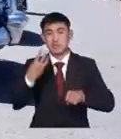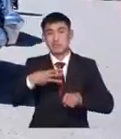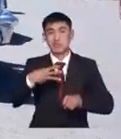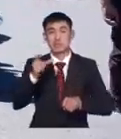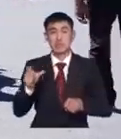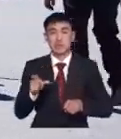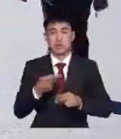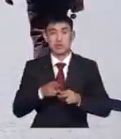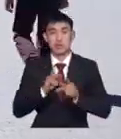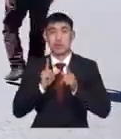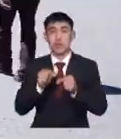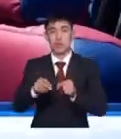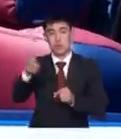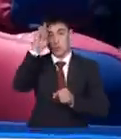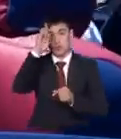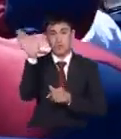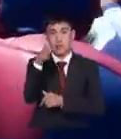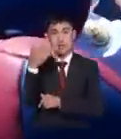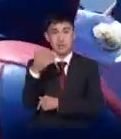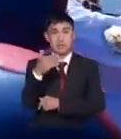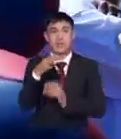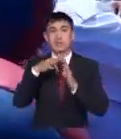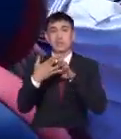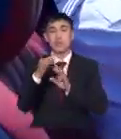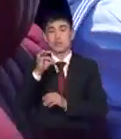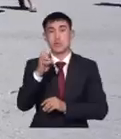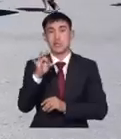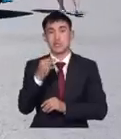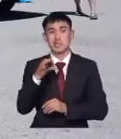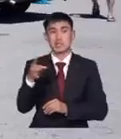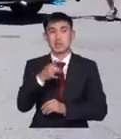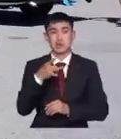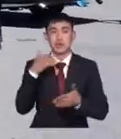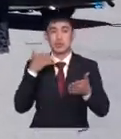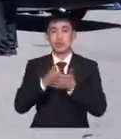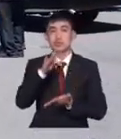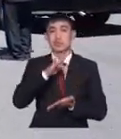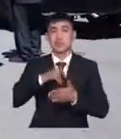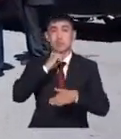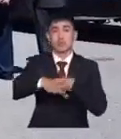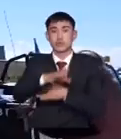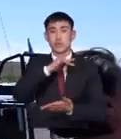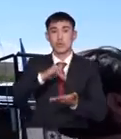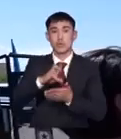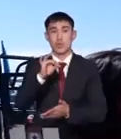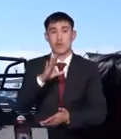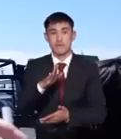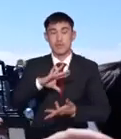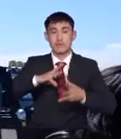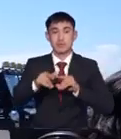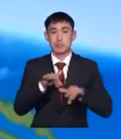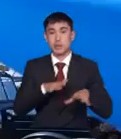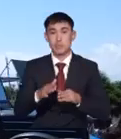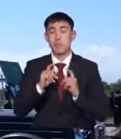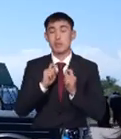байкеров, которые проехались с государственным флагом с села Утегин-Батыр Илийского района до центральной площади города Кунаев. В целом